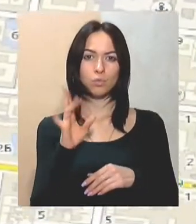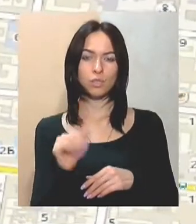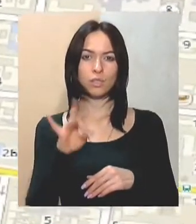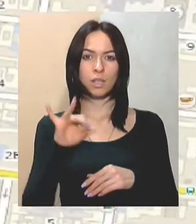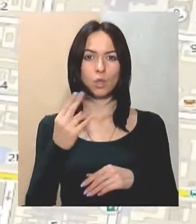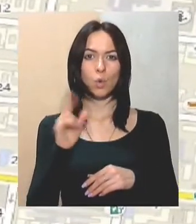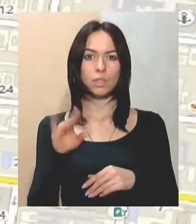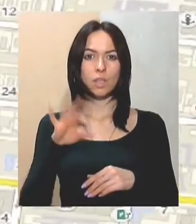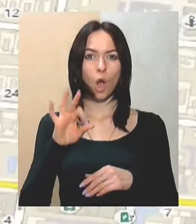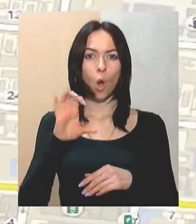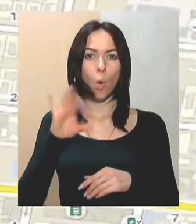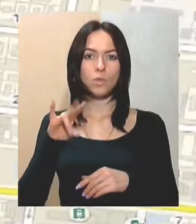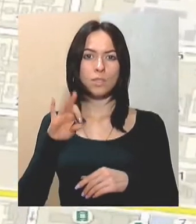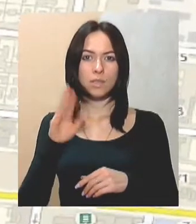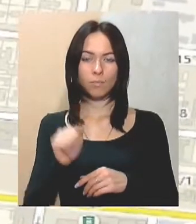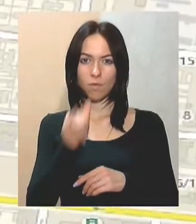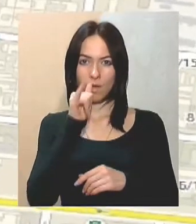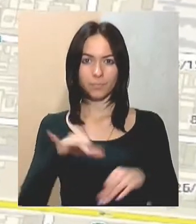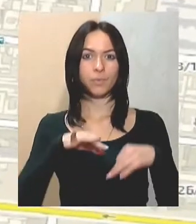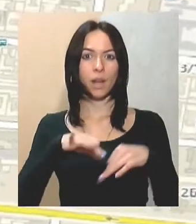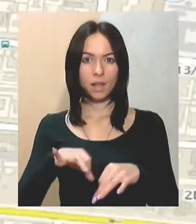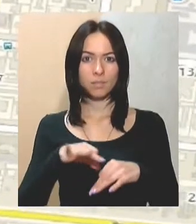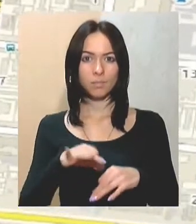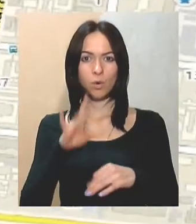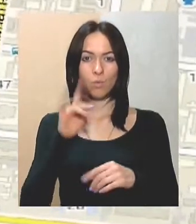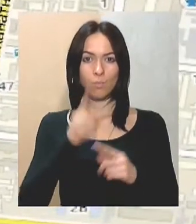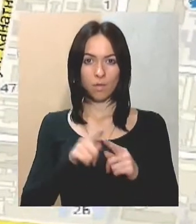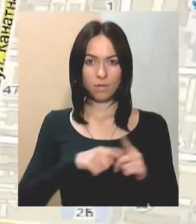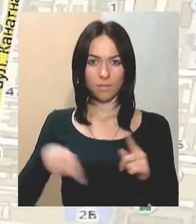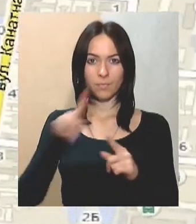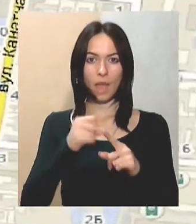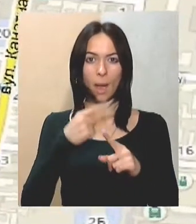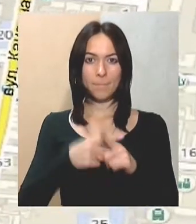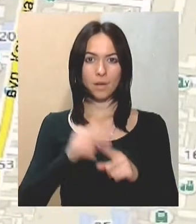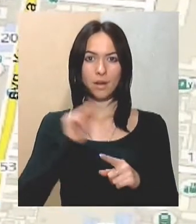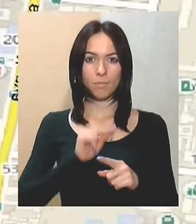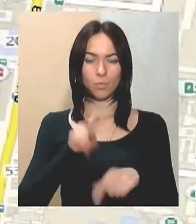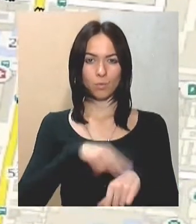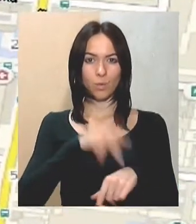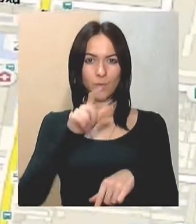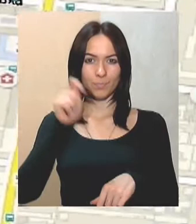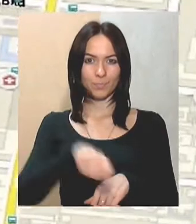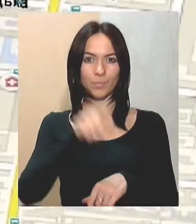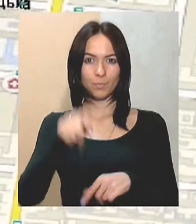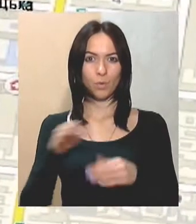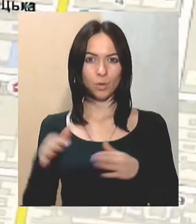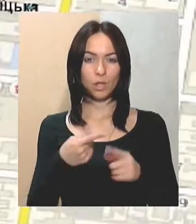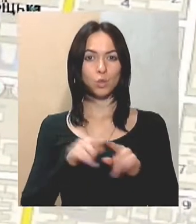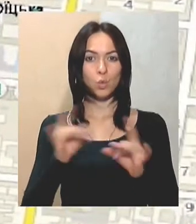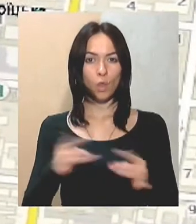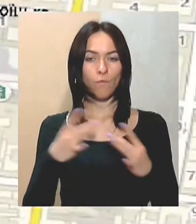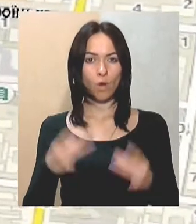рух автотранспорту. По периметру місця подій на перехрестях працюють регулювальники. Цю інформацію кореспондентам